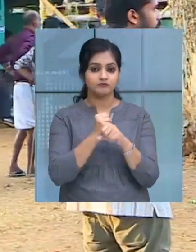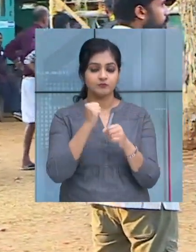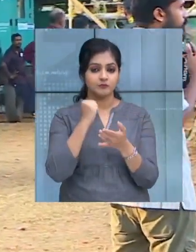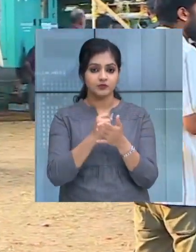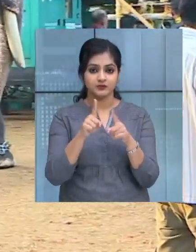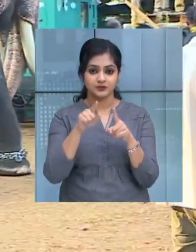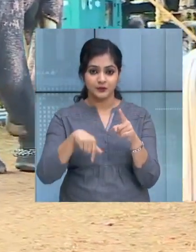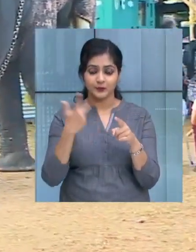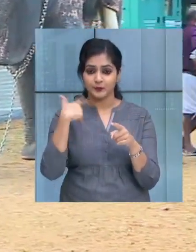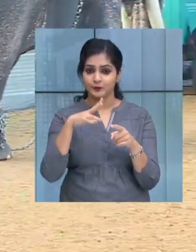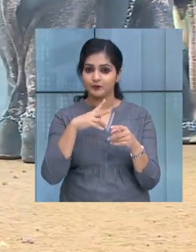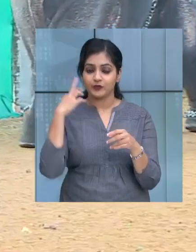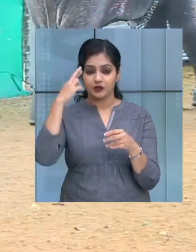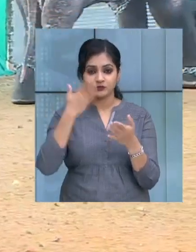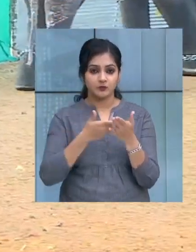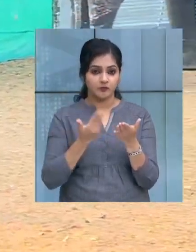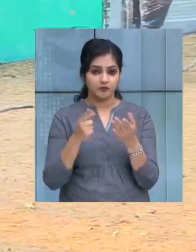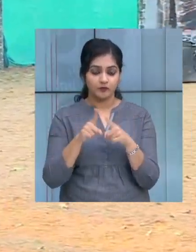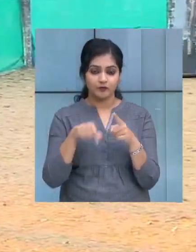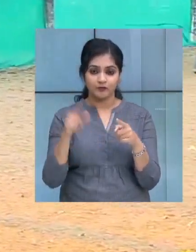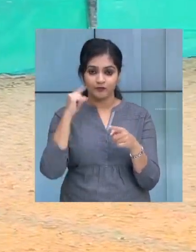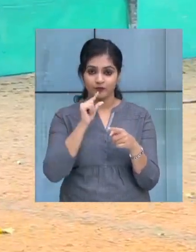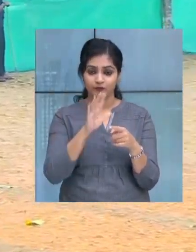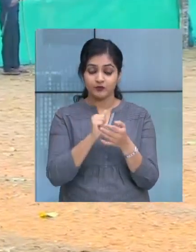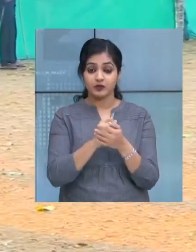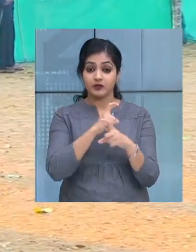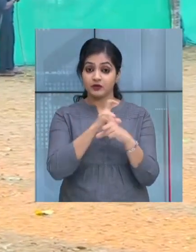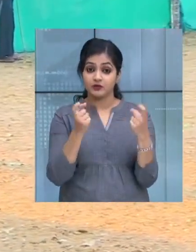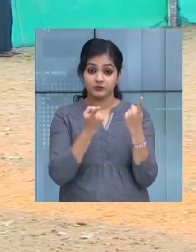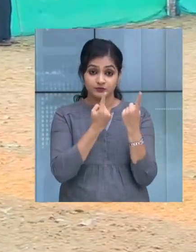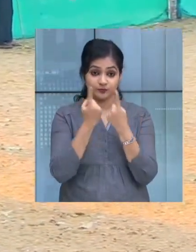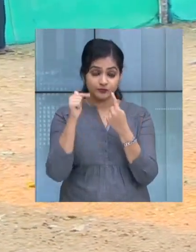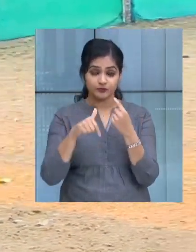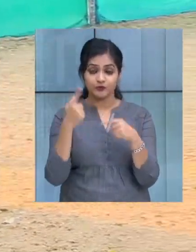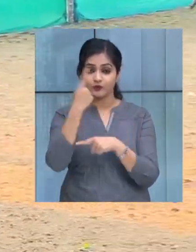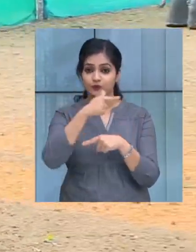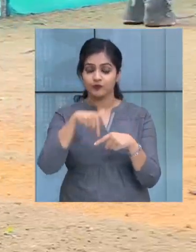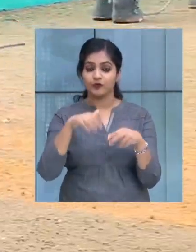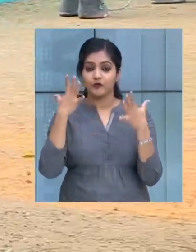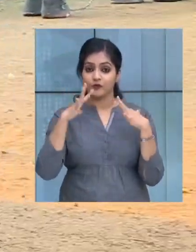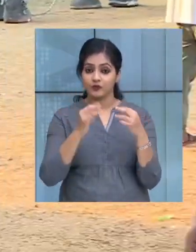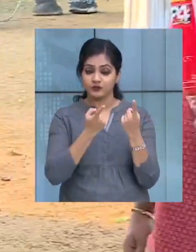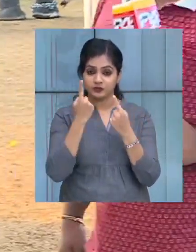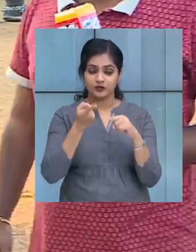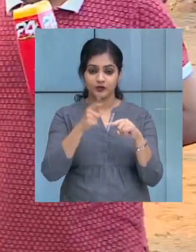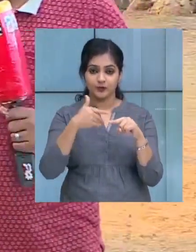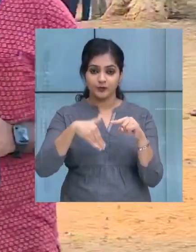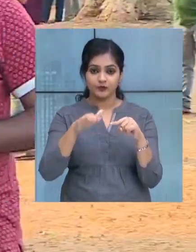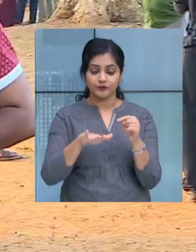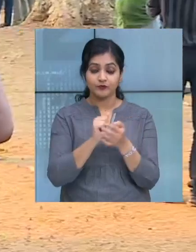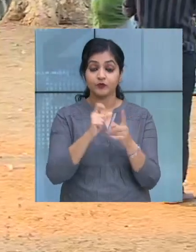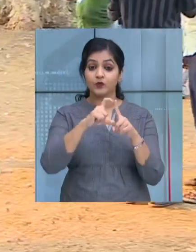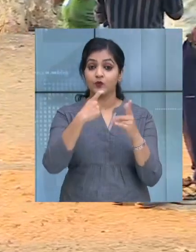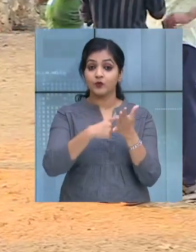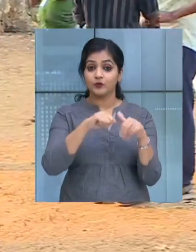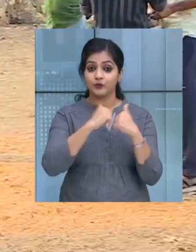എന്നടക്കമുള്ള കാര്യങ്ങളൊക്കെ പറഞ്ഞിരുന്നു. എന്തായാലും അങ്ങനെയുള്ള കാര്യങ്ങളിൽ സൂക്ഷ്മമായ പരിശോധനയാകും ഇന്നത്തെ ഈ ഫിറ്റ്നസ് പരിശോധനയിൽ ഉണ്ടാവുക എന്നുള്ളതാണ് മനസ്സിലാക്കുന്നത്.